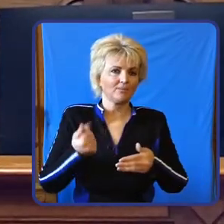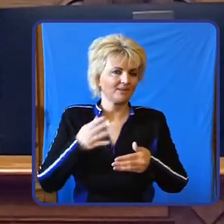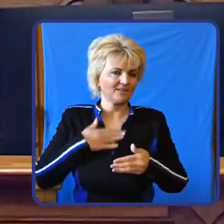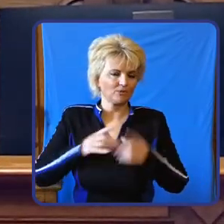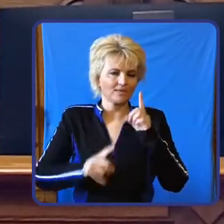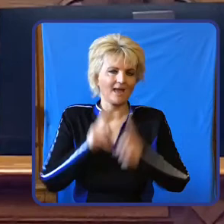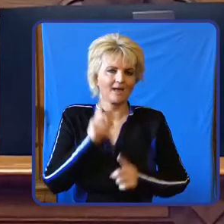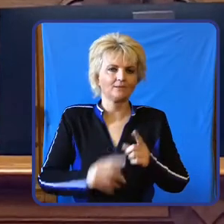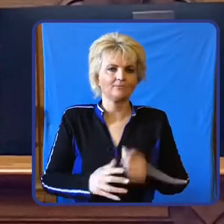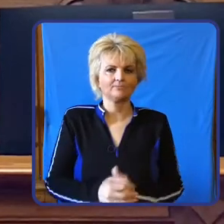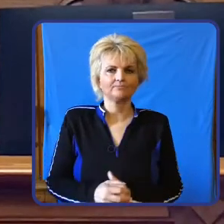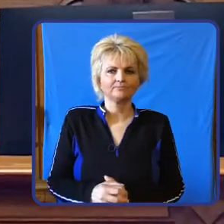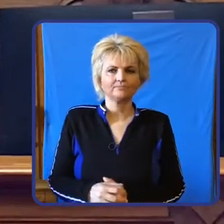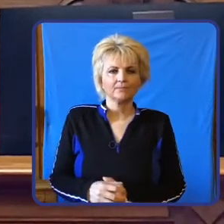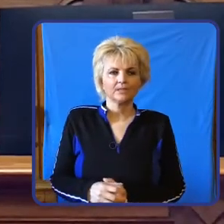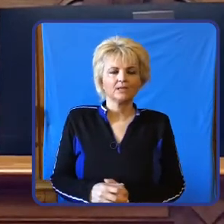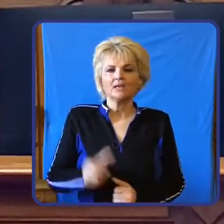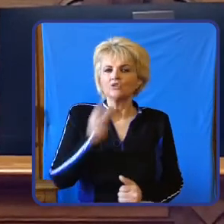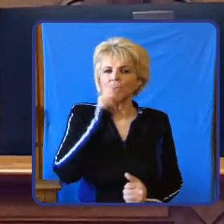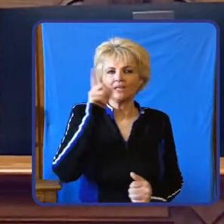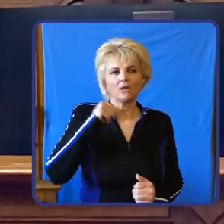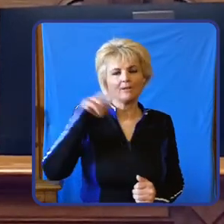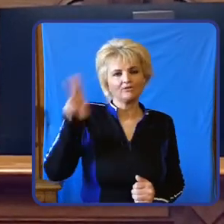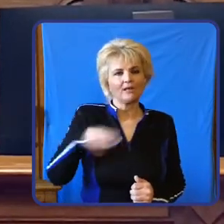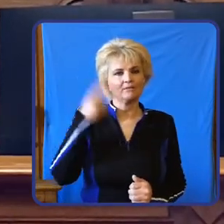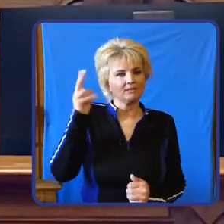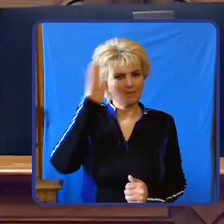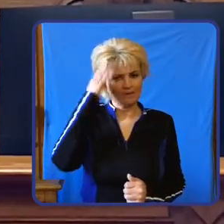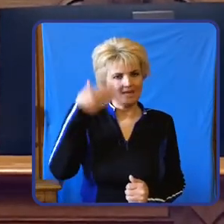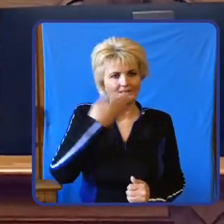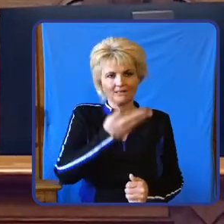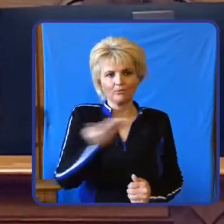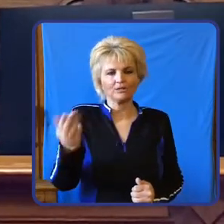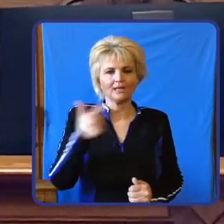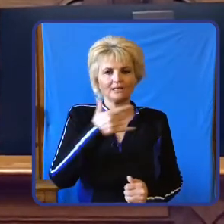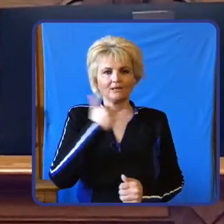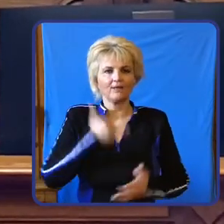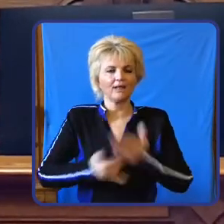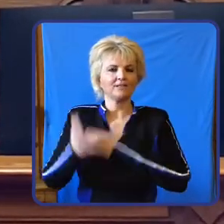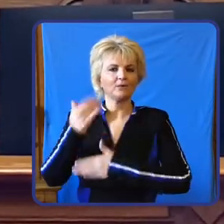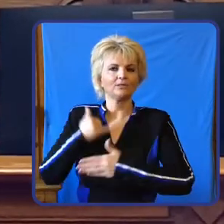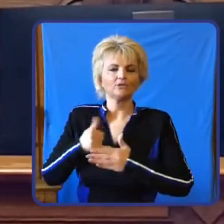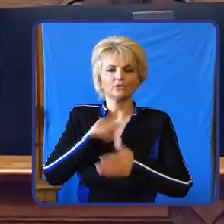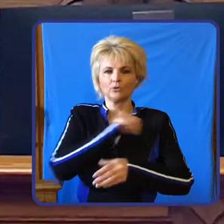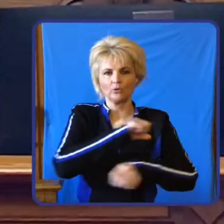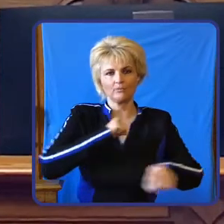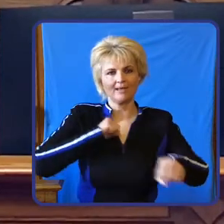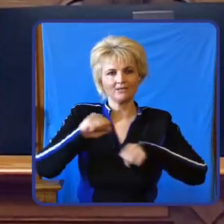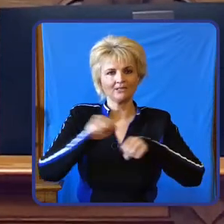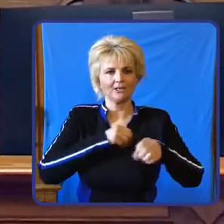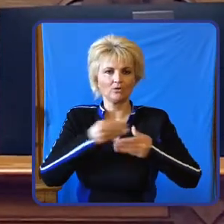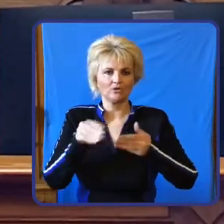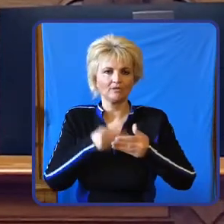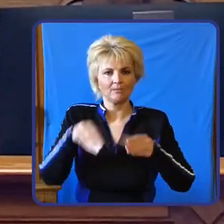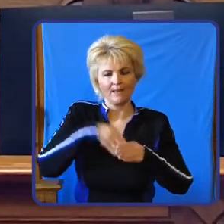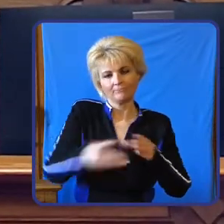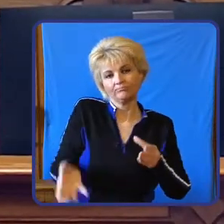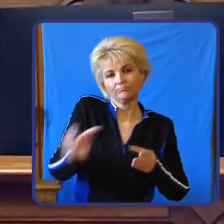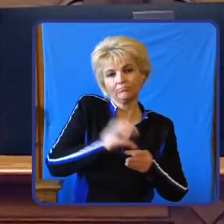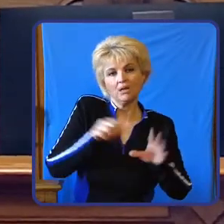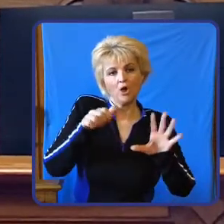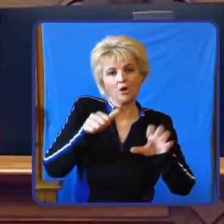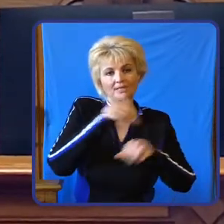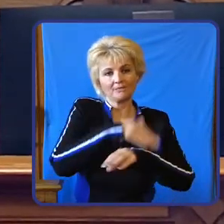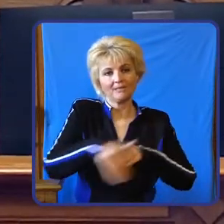nekünk jár. Éppen Cseri Tamás fölhívására emlékeztettem őt, hogy két évvel ezelőtt is bekerült az önkormányzat költségvetésébe egy ilyen 600 milliós